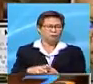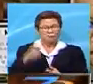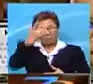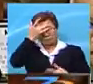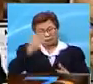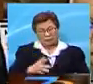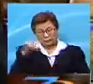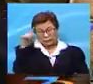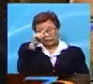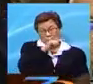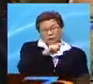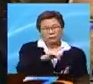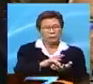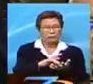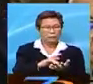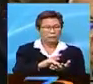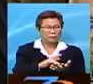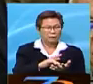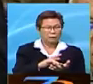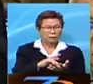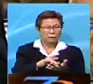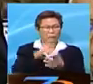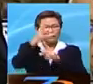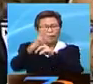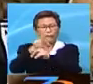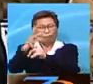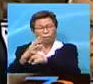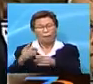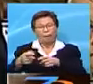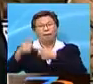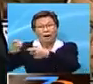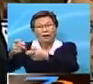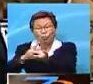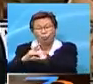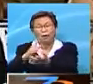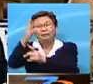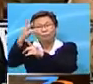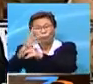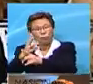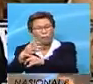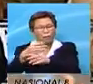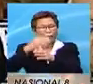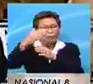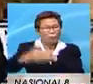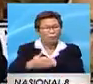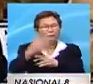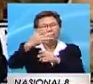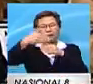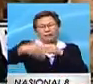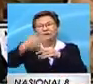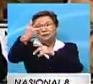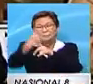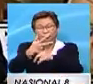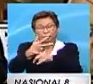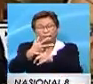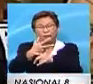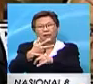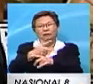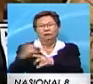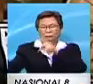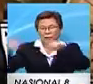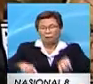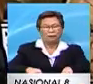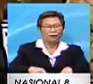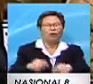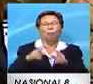pesakit yang kronik diberi ubat sampai 6 bulan. 6 bulan, lepas 3 bulan dia datang balik ke klinik, dia kata ubat dia rosak. Ataupun